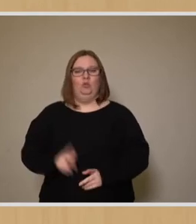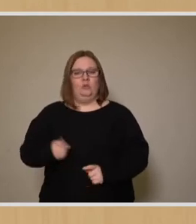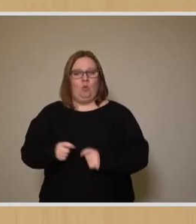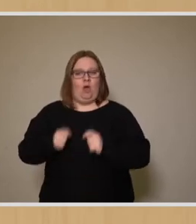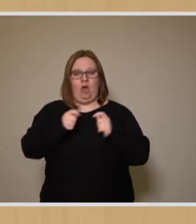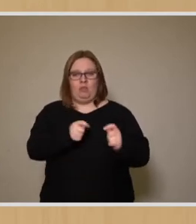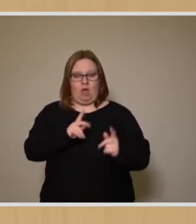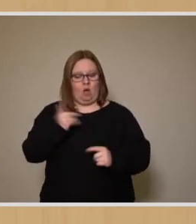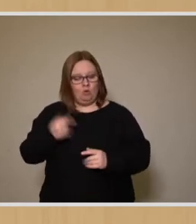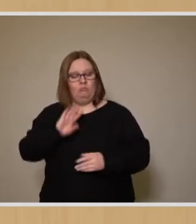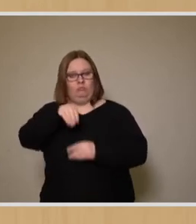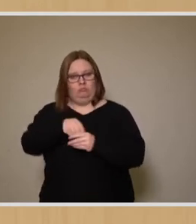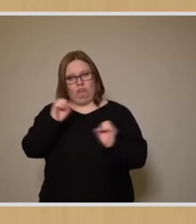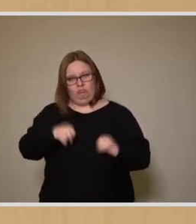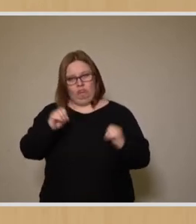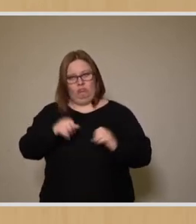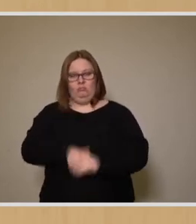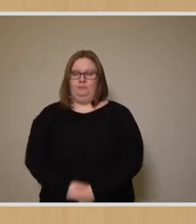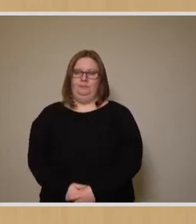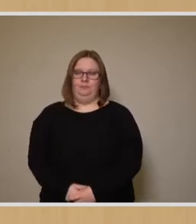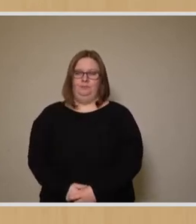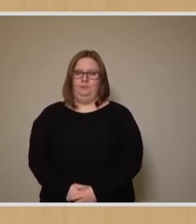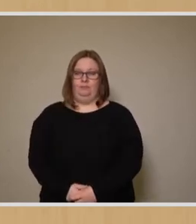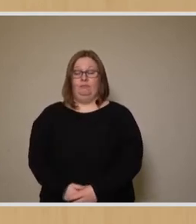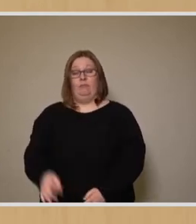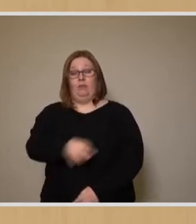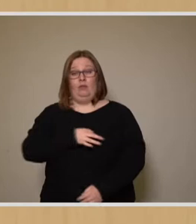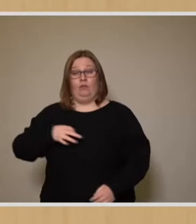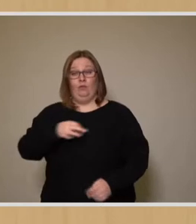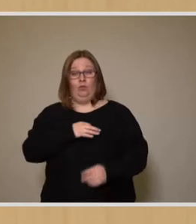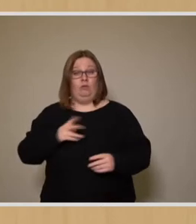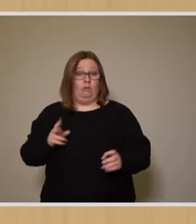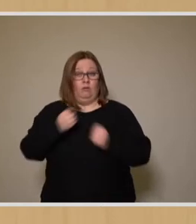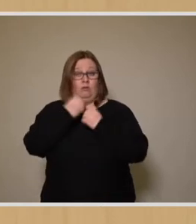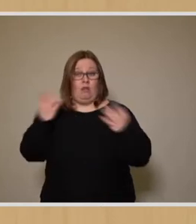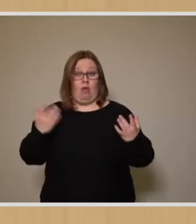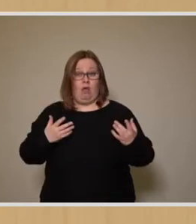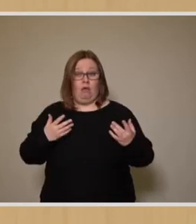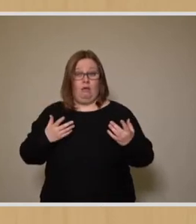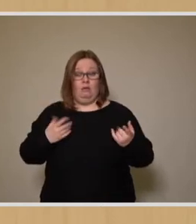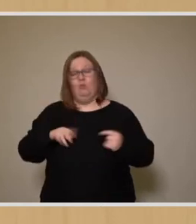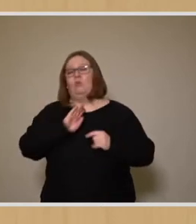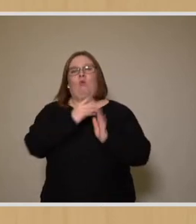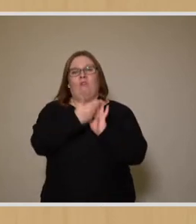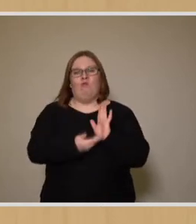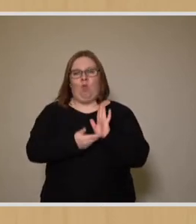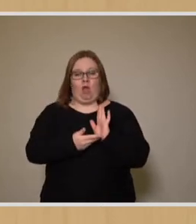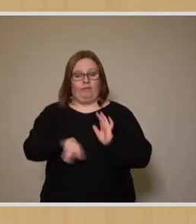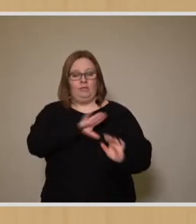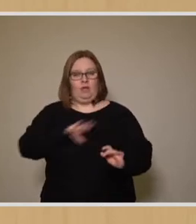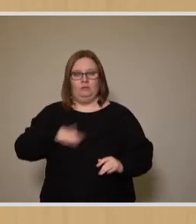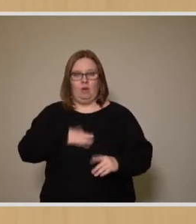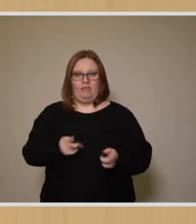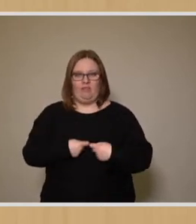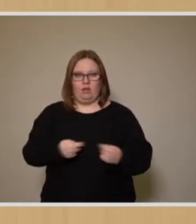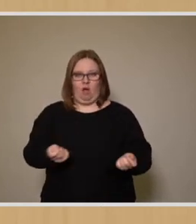AntragstellerInnen haben dieser Variante auch zugestimmt. Für uns folgt daraus aber auch logischerweise, dass die Vorlage zum Verkauf des